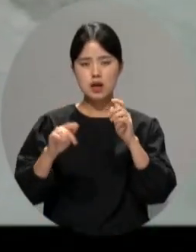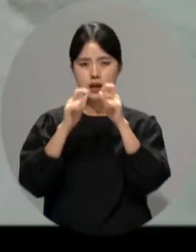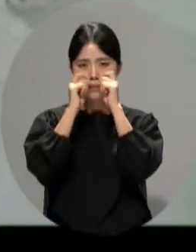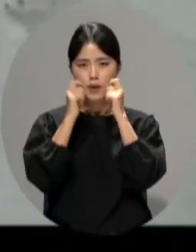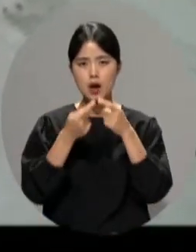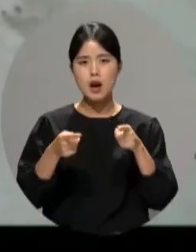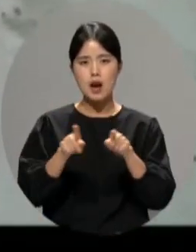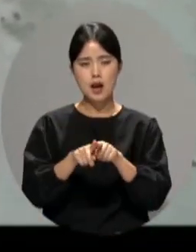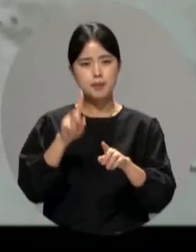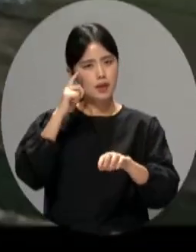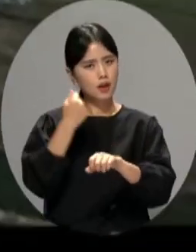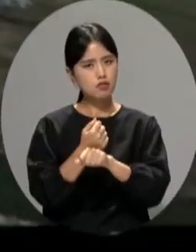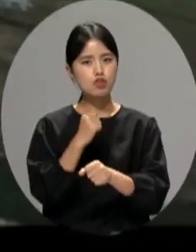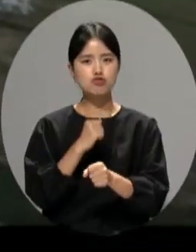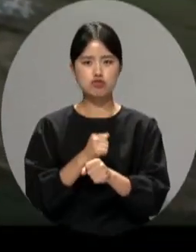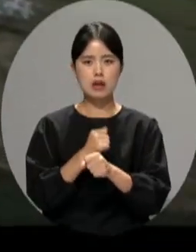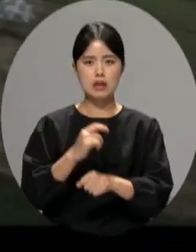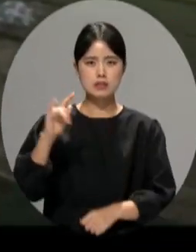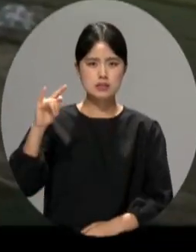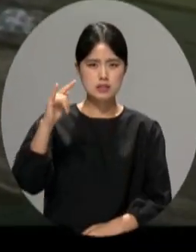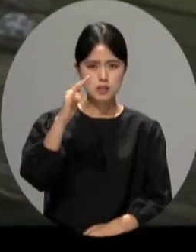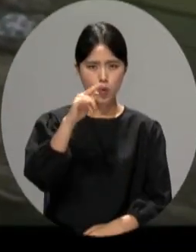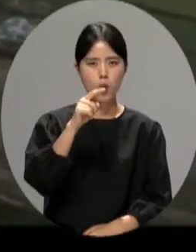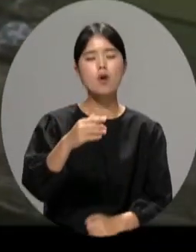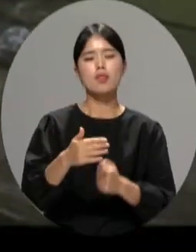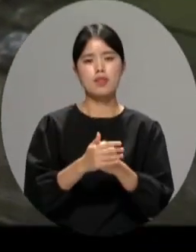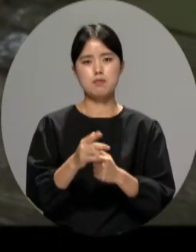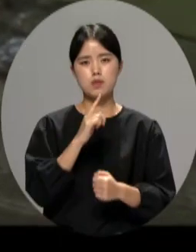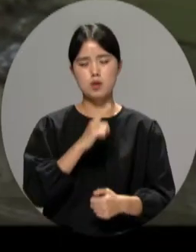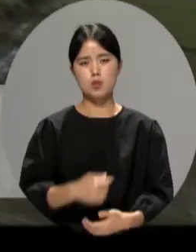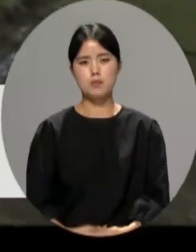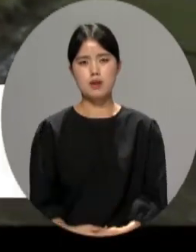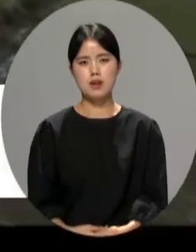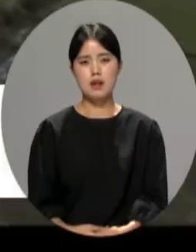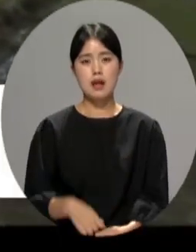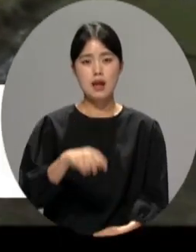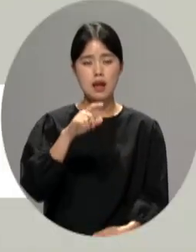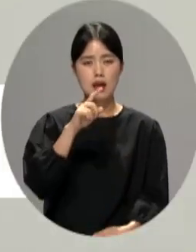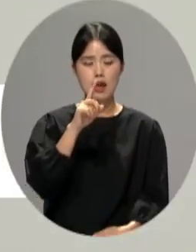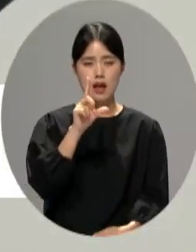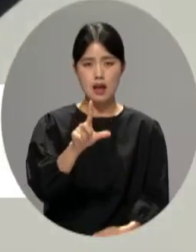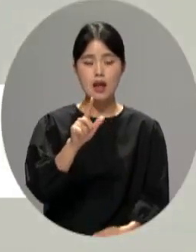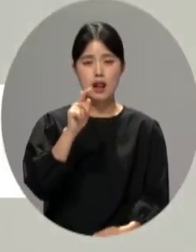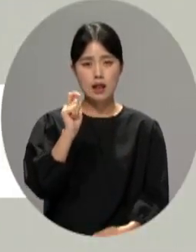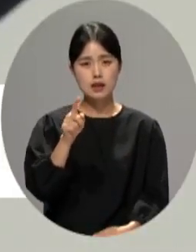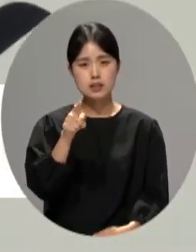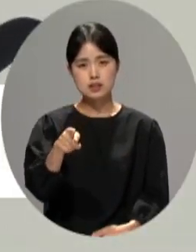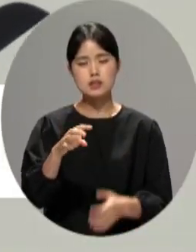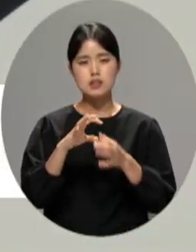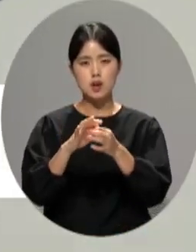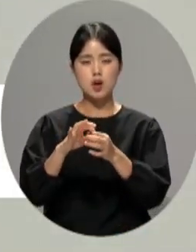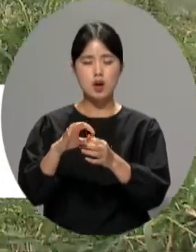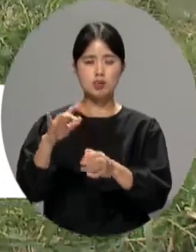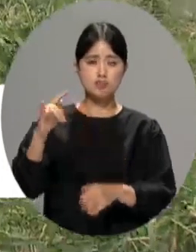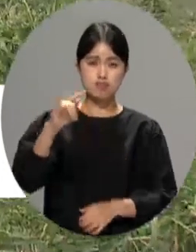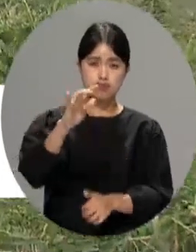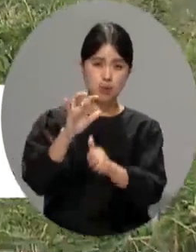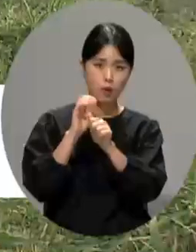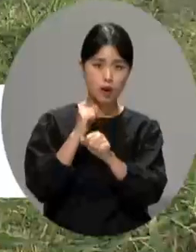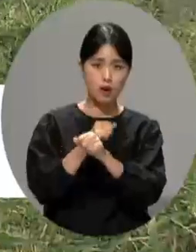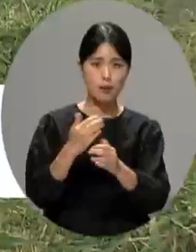수직이착륙 드론 을 개발하면서 가능해졌습니다 lx 는 들어올 활용한 디지털 농업의 발전 은